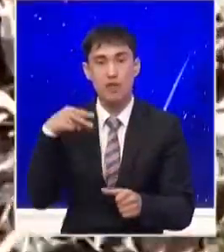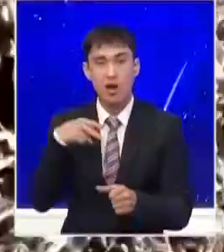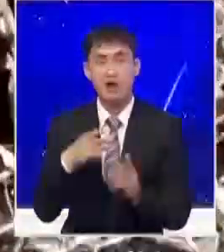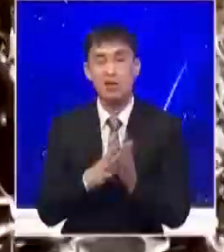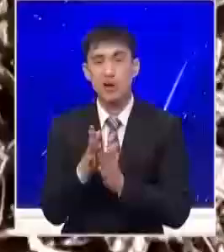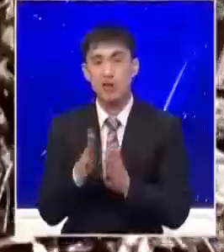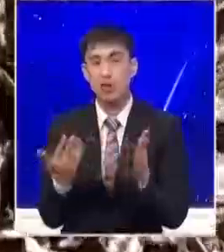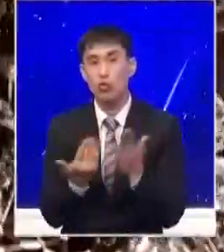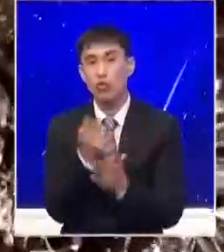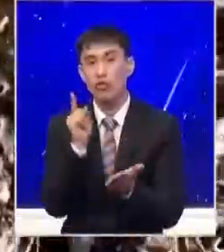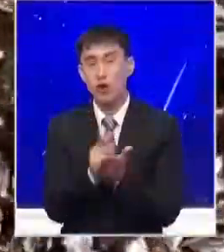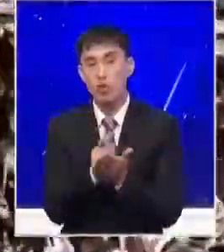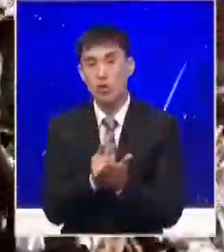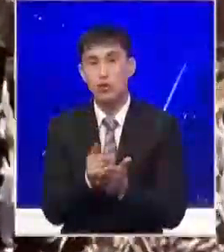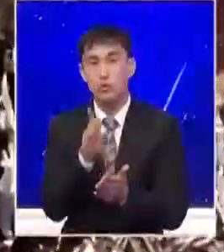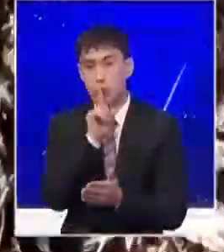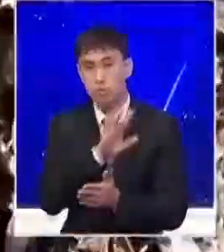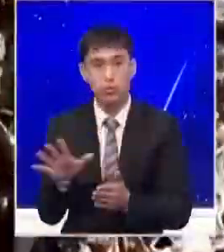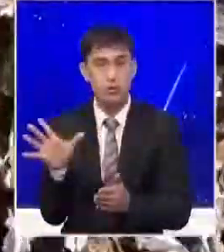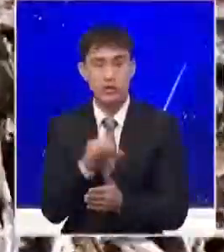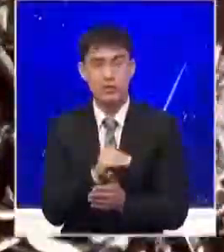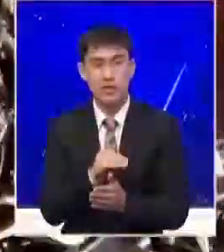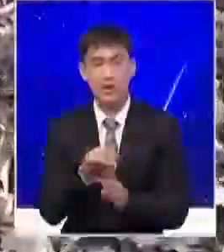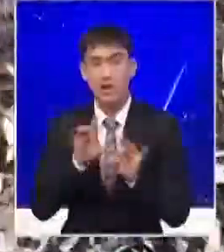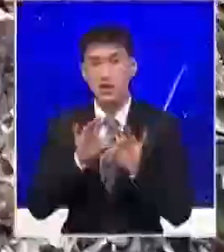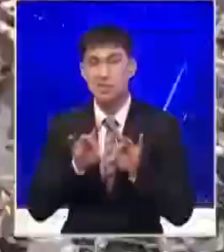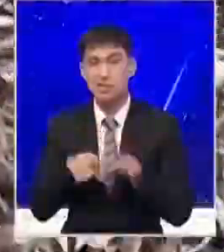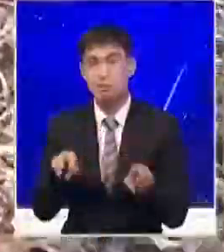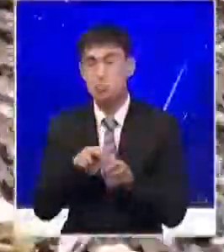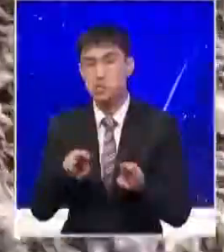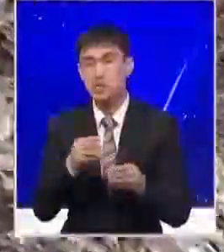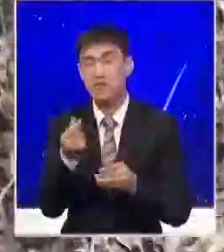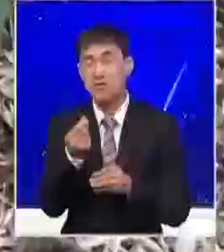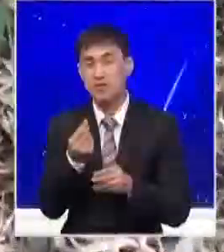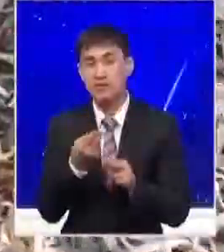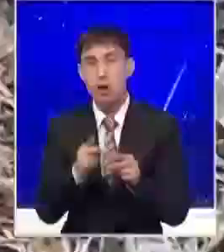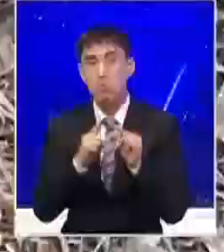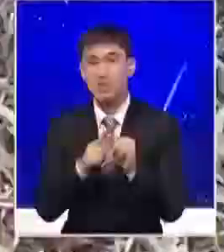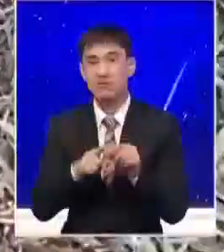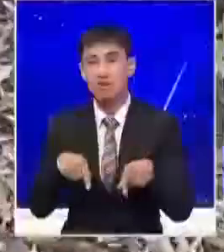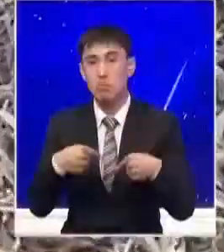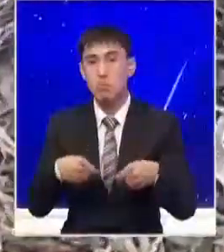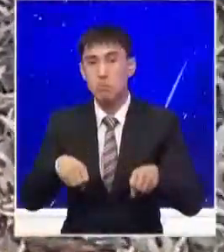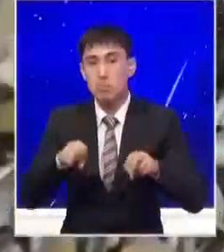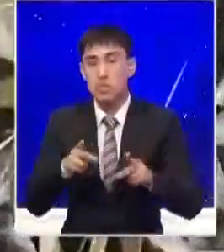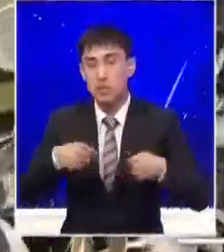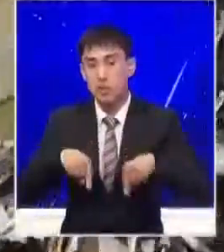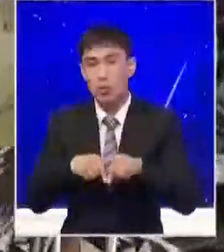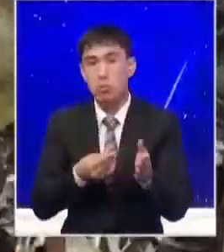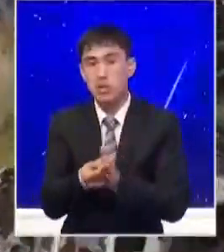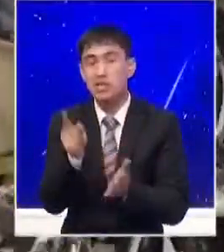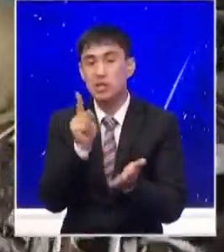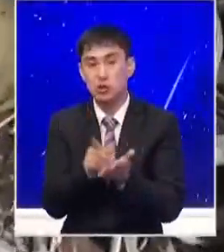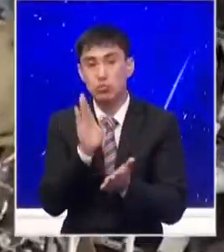трав новый налог распространяться не будет, дали разъяснение в Министерстве финансов. По словам представителя ведомства, платить